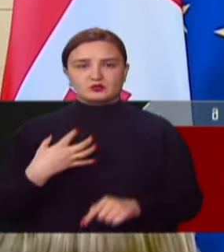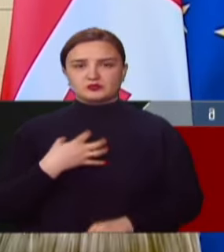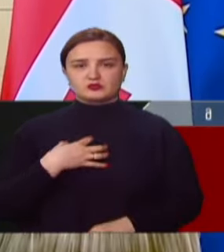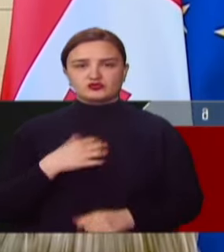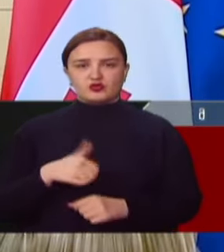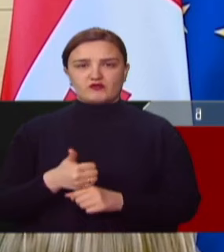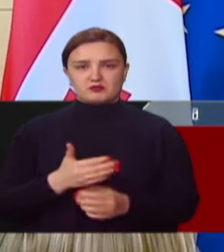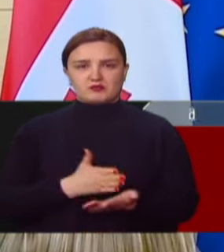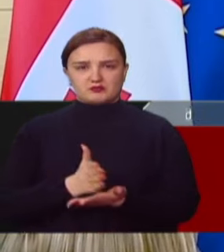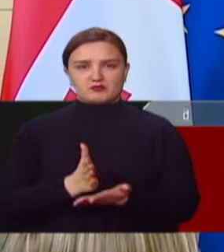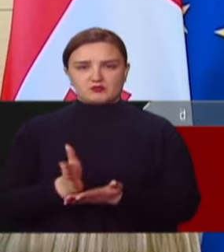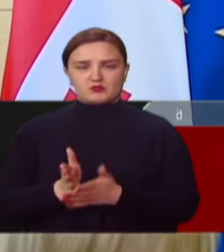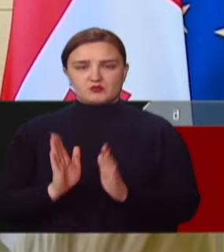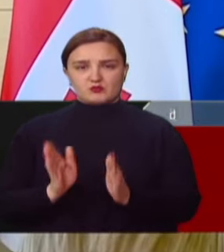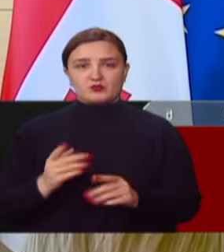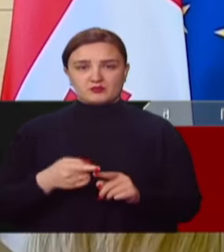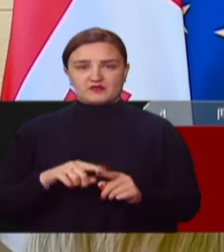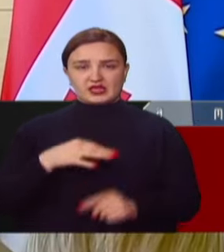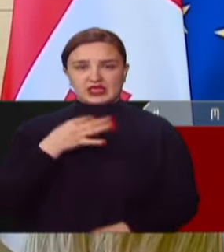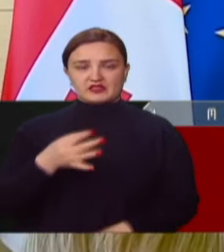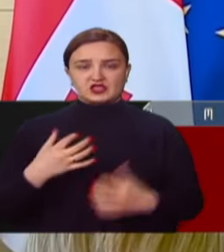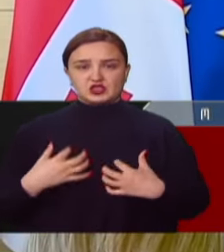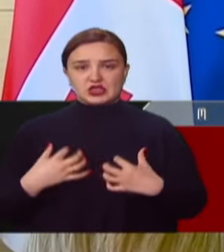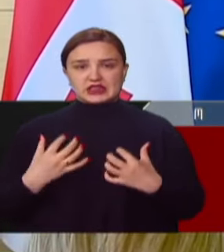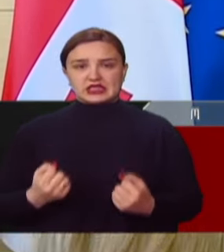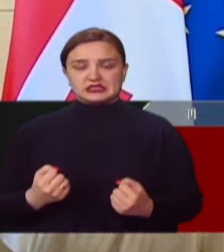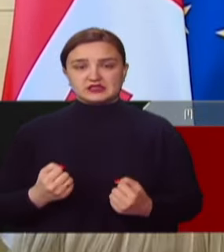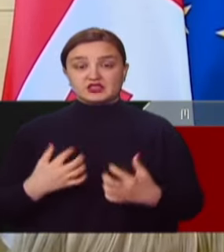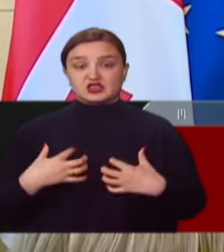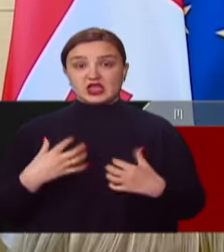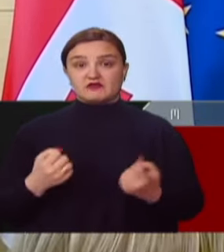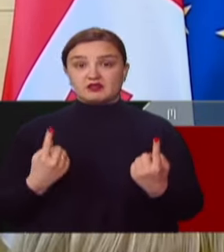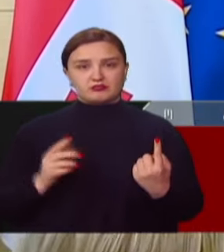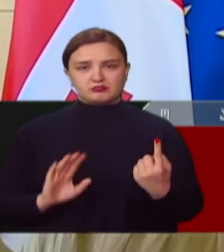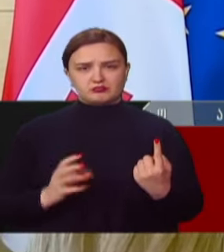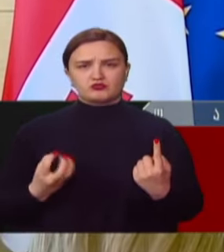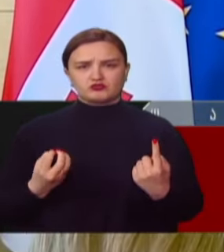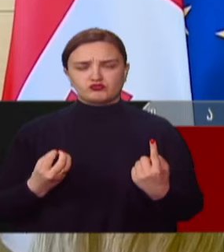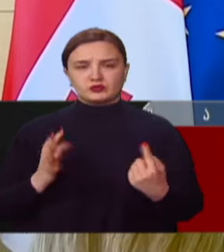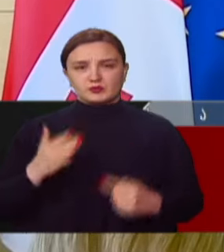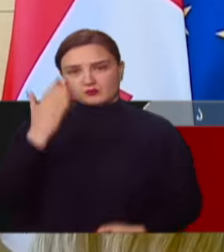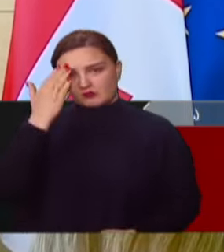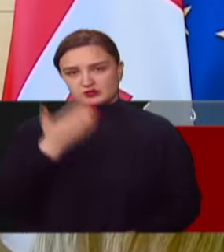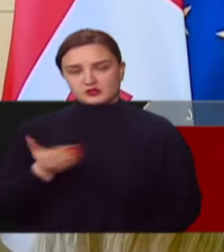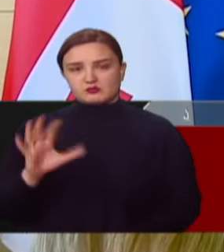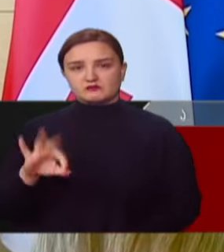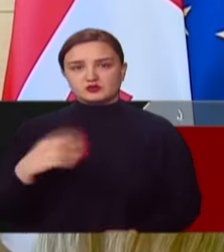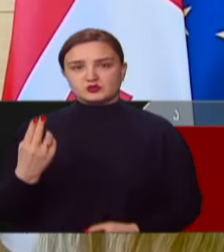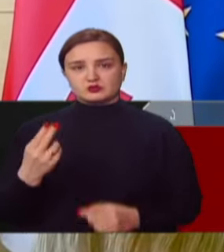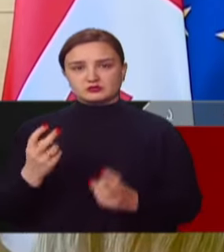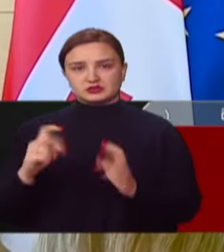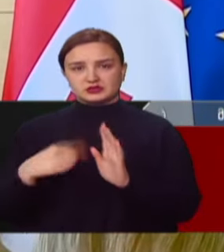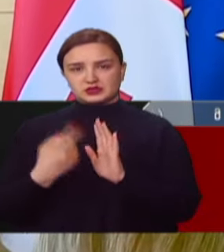უმნიშვნელოვანეს მიმართულებას. ეს არის შეგახსენებთ ჯანდაცვა და გარდა ჯანდაცვისა ეს არის მოსახლეობის სოციალური უზრუნველყოფა,